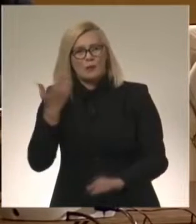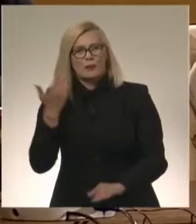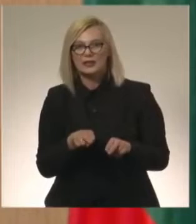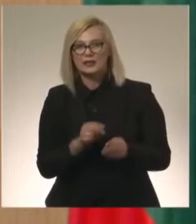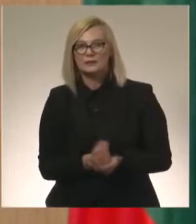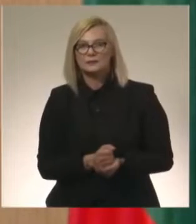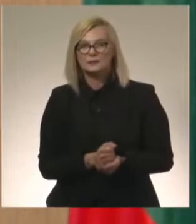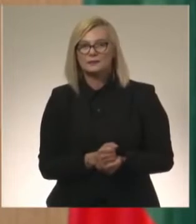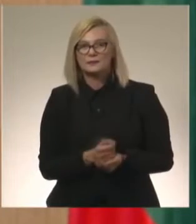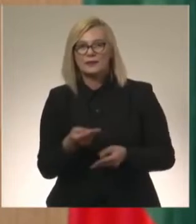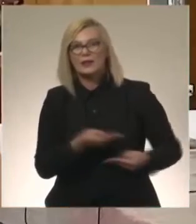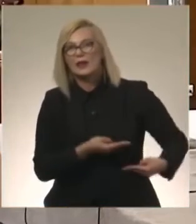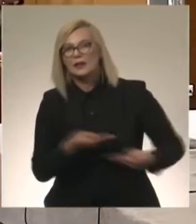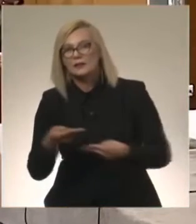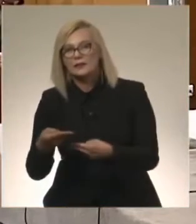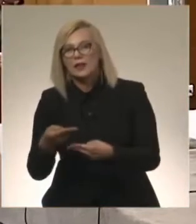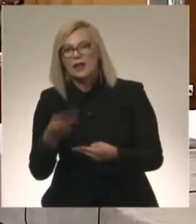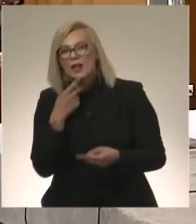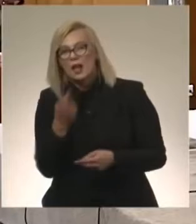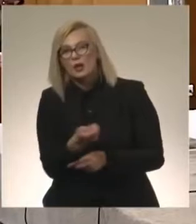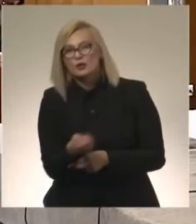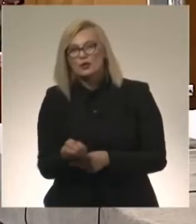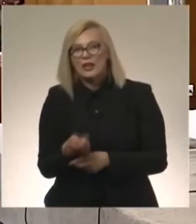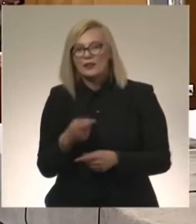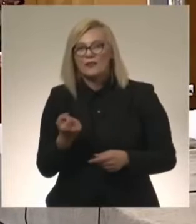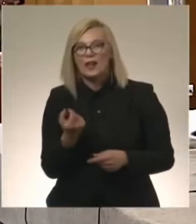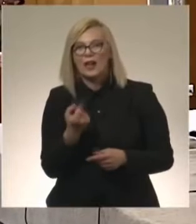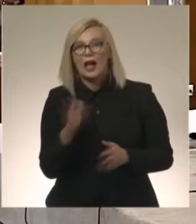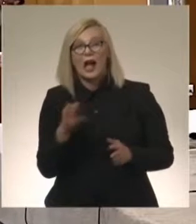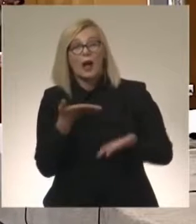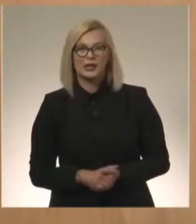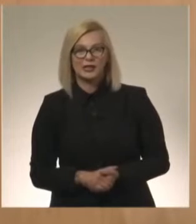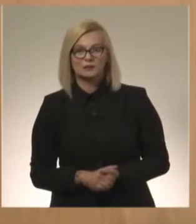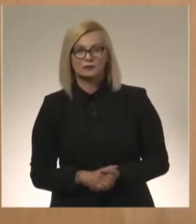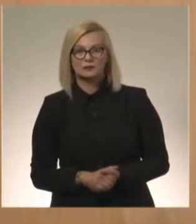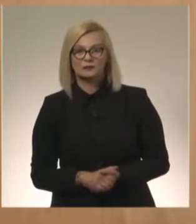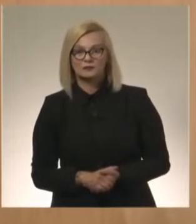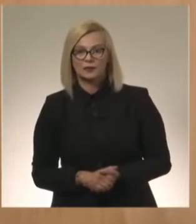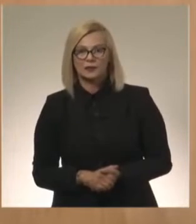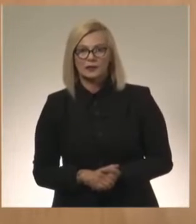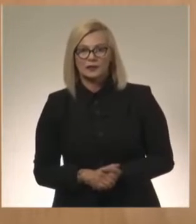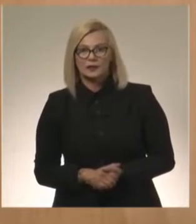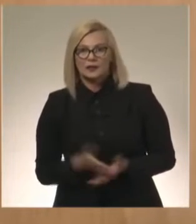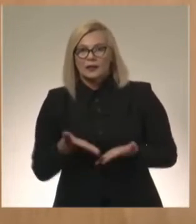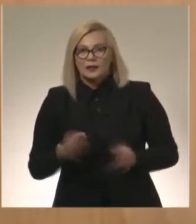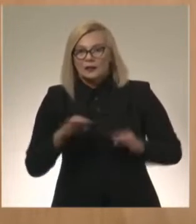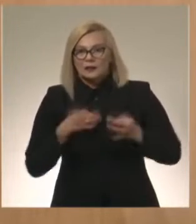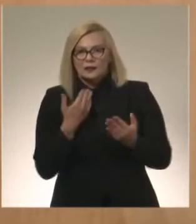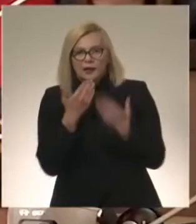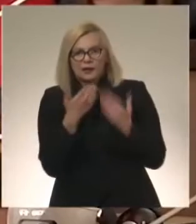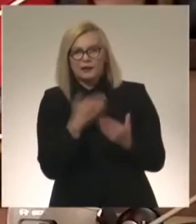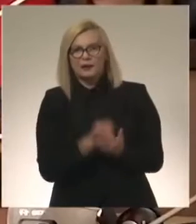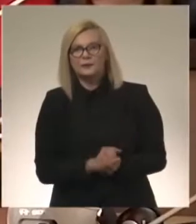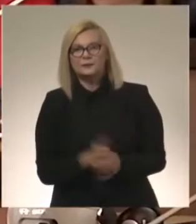jetë sa më shumë që është e mundur stabil dhe një pjesë e madhe e këtij stabiliteti është pikërisht aderimi i Maqedonisë së Veriut dhe Shqipërisë në